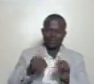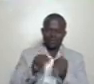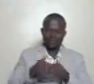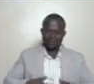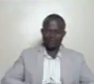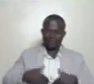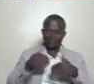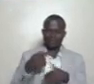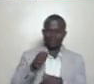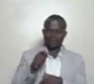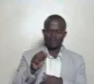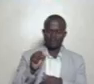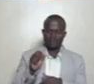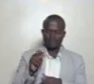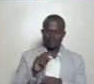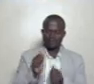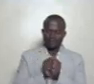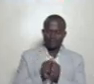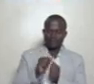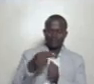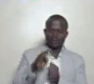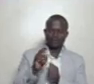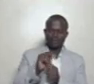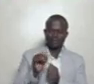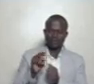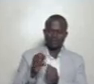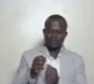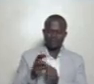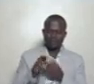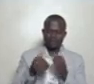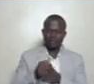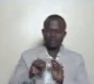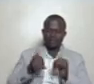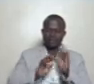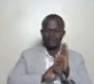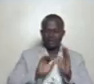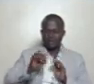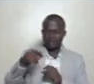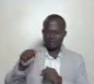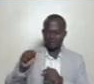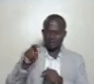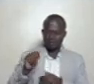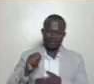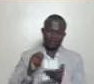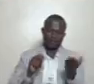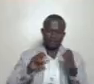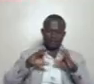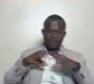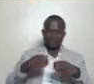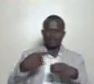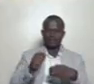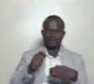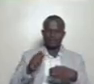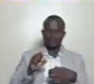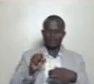bato gatsinzi ndetse na habanzi intwari aho bakinaga n'ikipe ihagarariye igihugu cy'Ubuyapani pani a rero ikipe ya gatsinzi